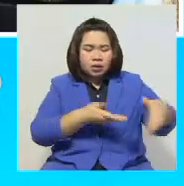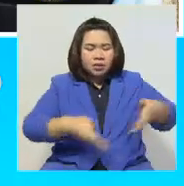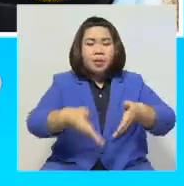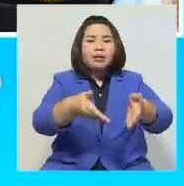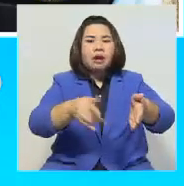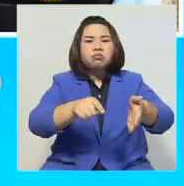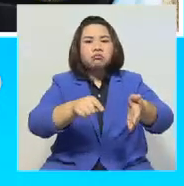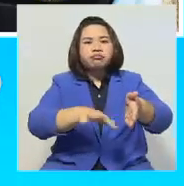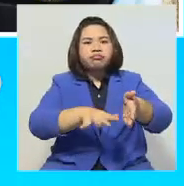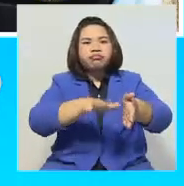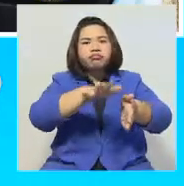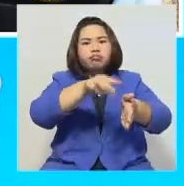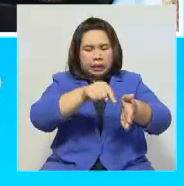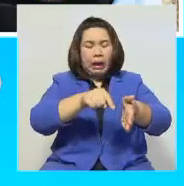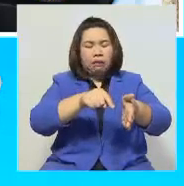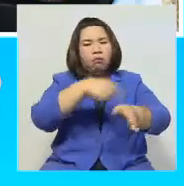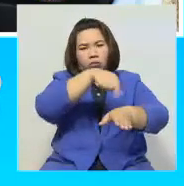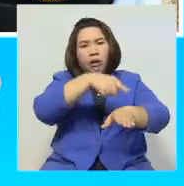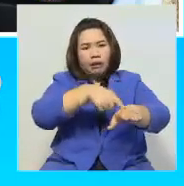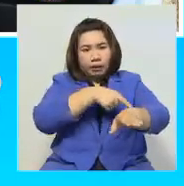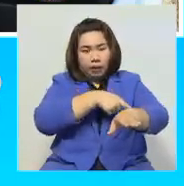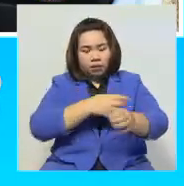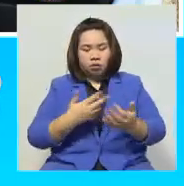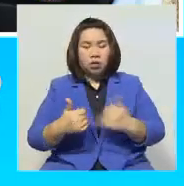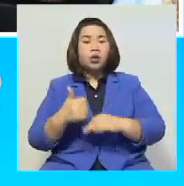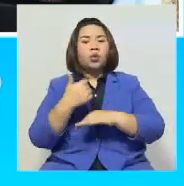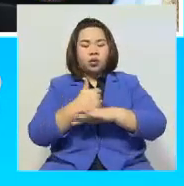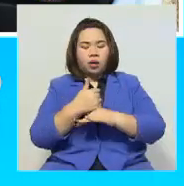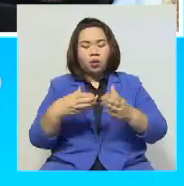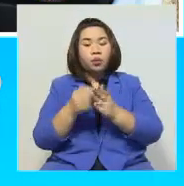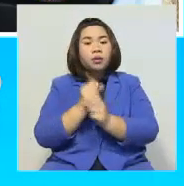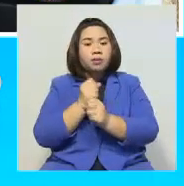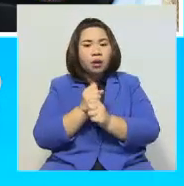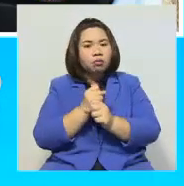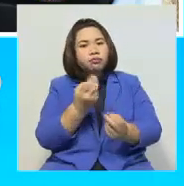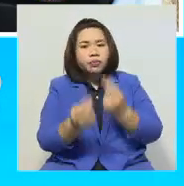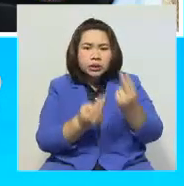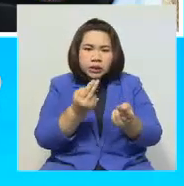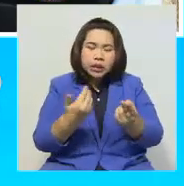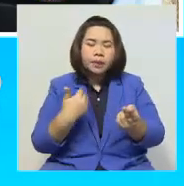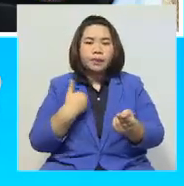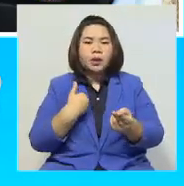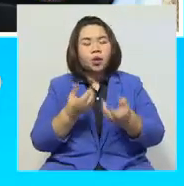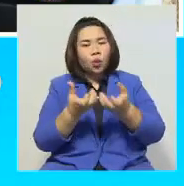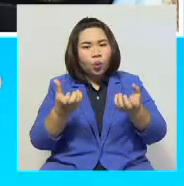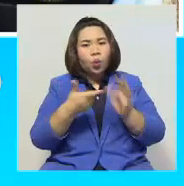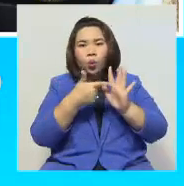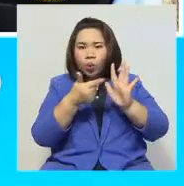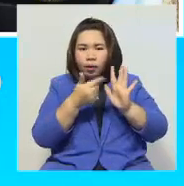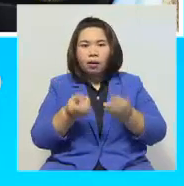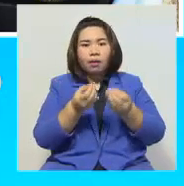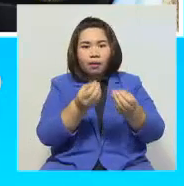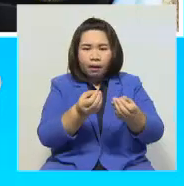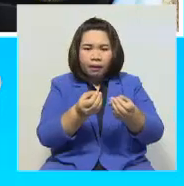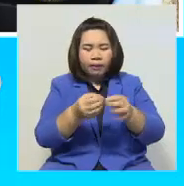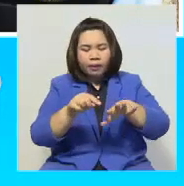ราทางทีมอำเภอบ้านแหลมก็ได้ลงไปตรวจเยี่ยมนะครับให้มอบยาไอ้นะยากันน้ำกัด